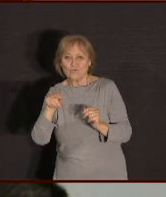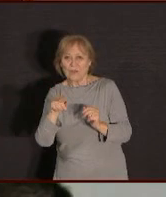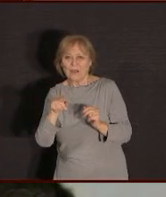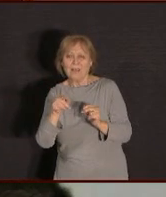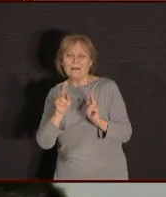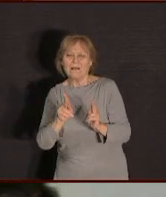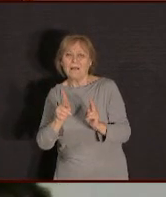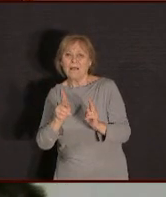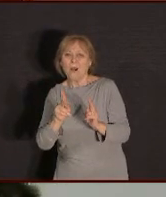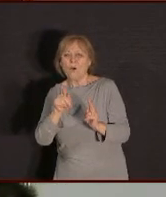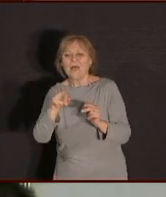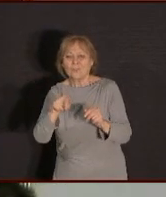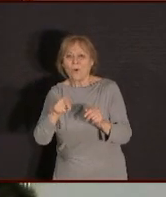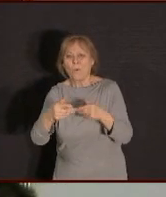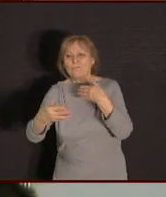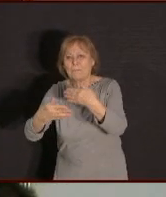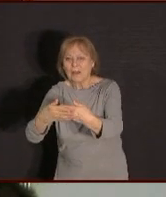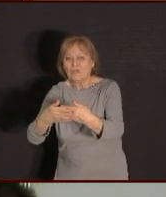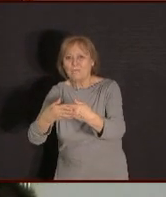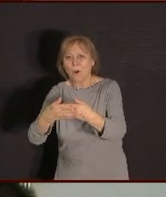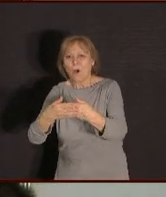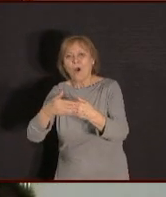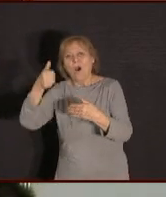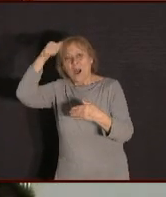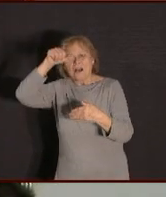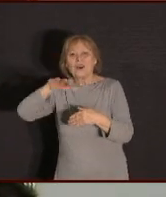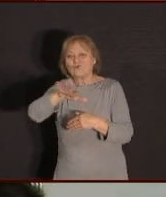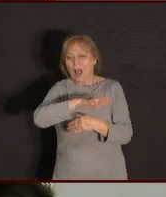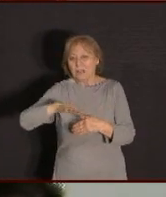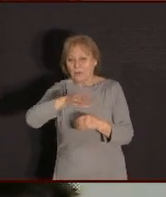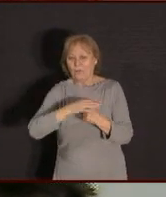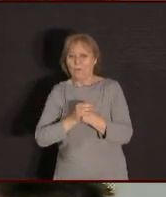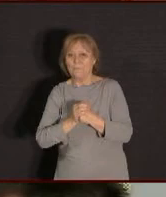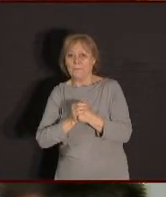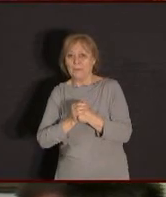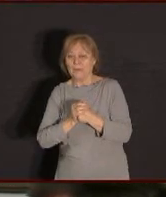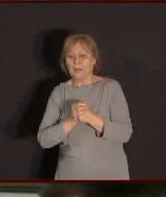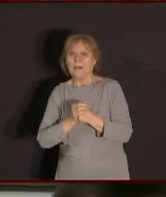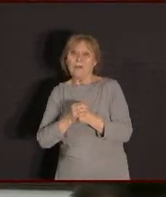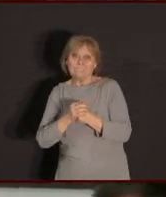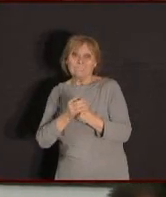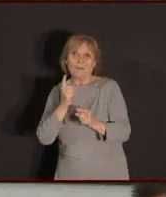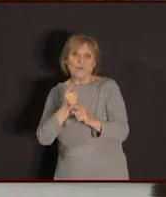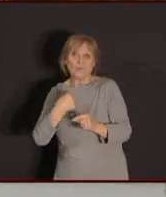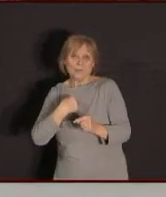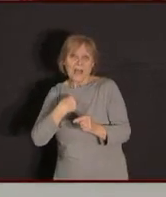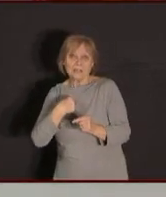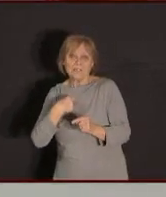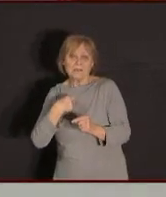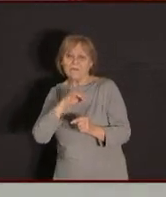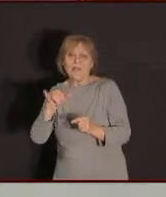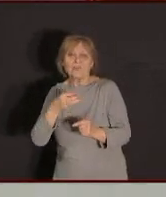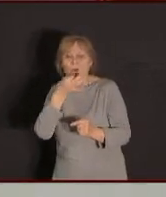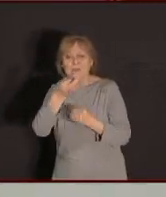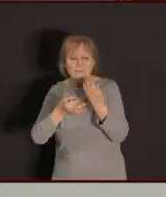gluhi in naglušni pa približamo krščanstvo? Ja, s tem, to se tudi jaz ves čas sprašujem. Vidim, da je